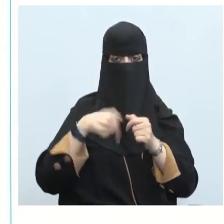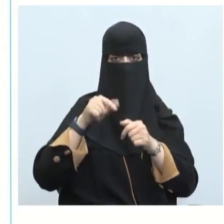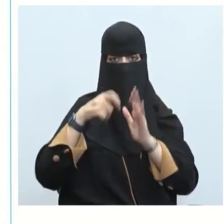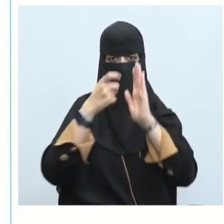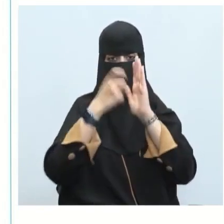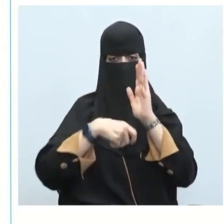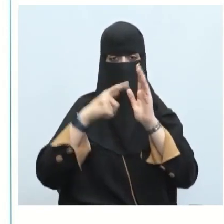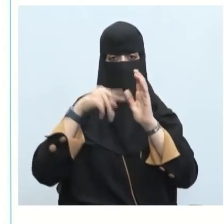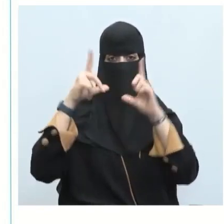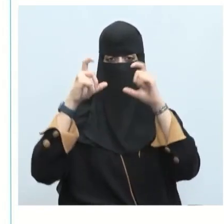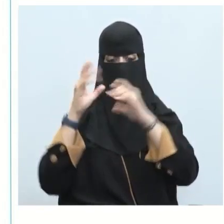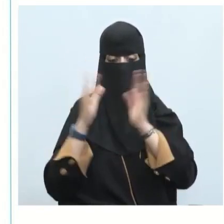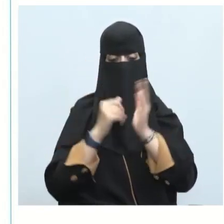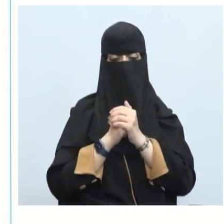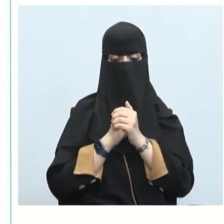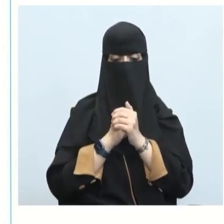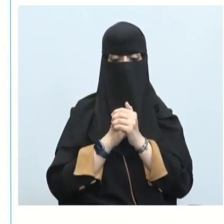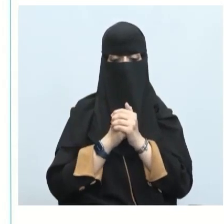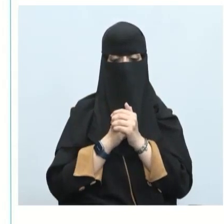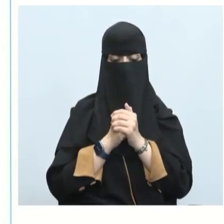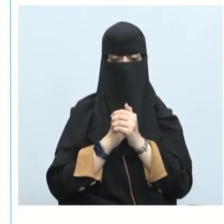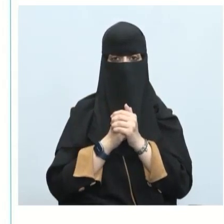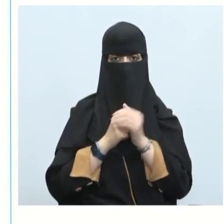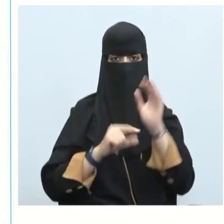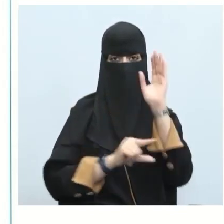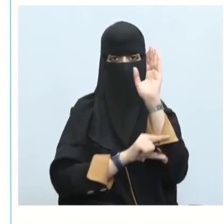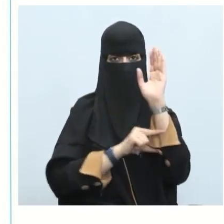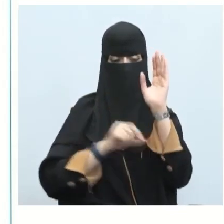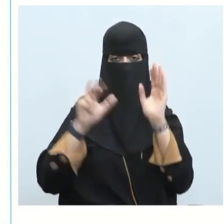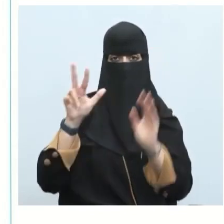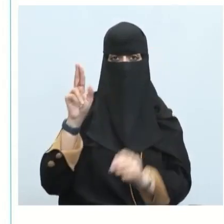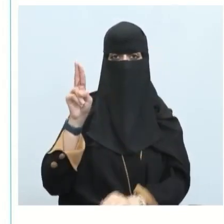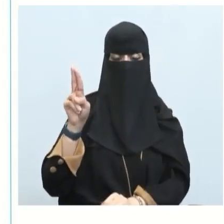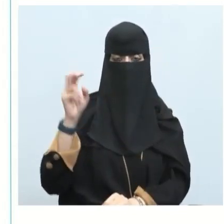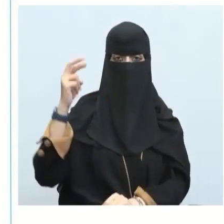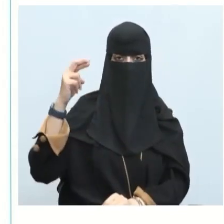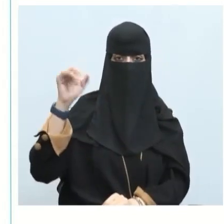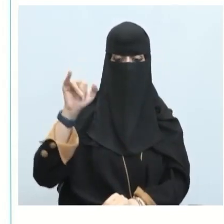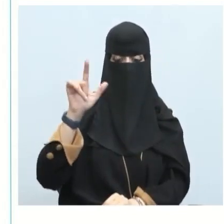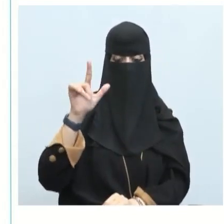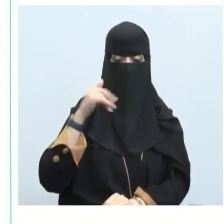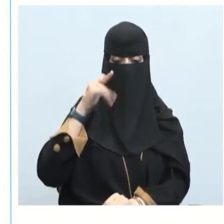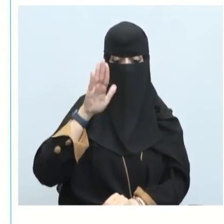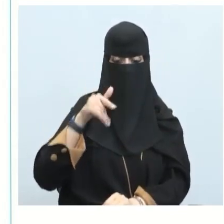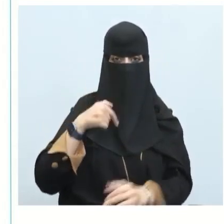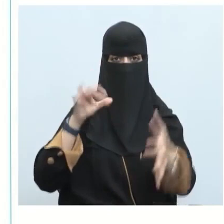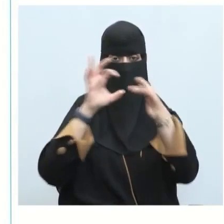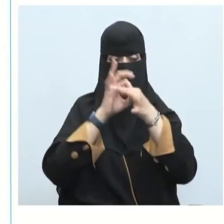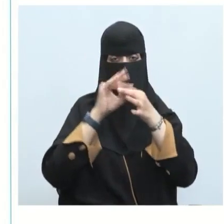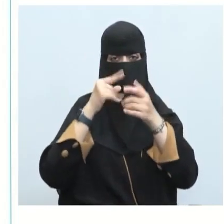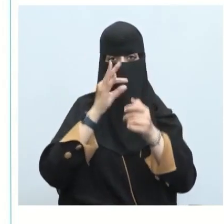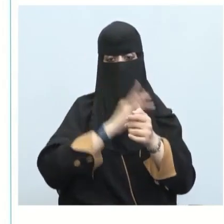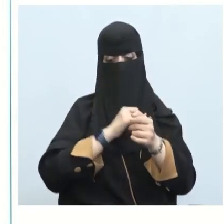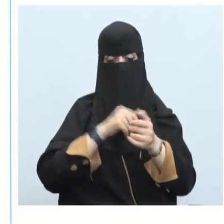مقالات او صور بالاضافه الى التذييل التذييل يحتوي على روابط